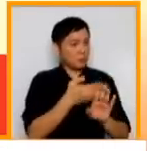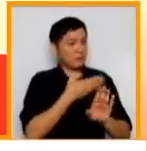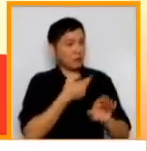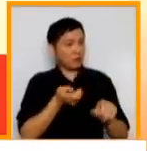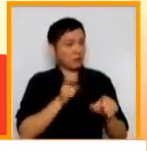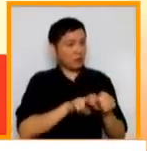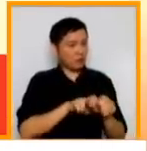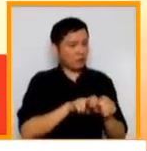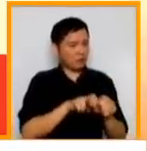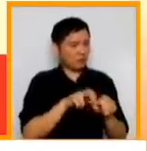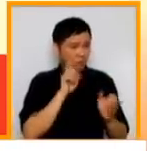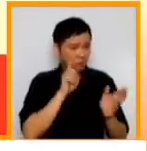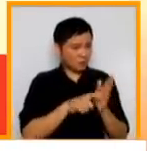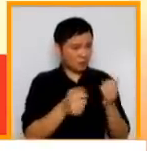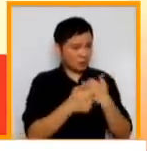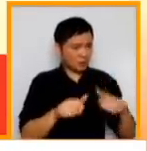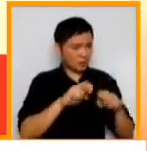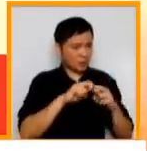sir?